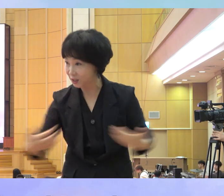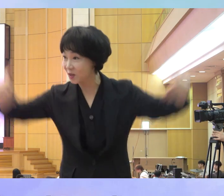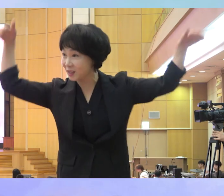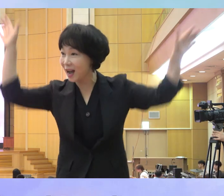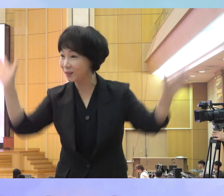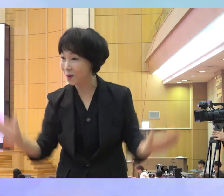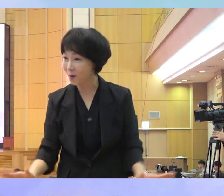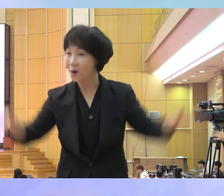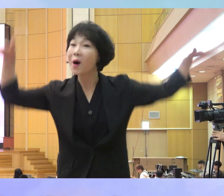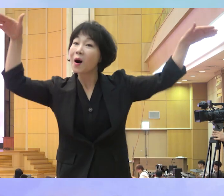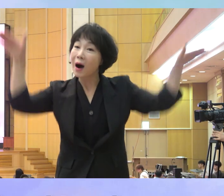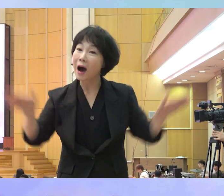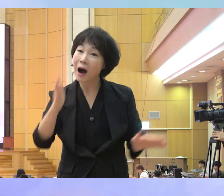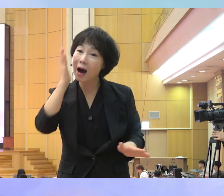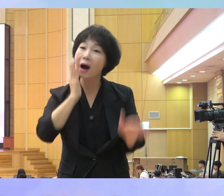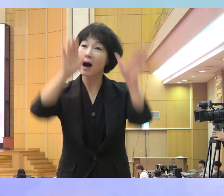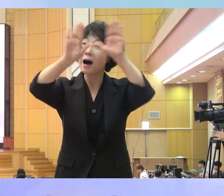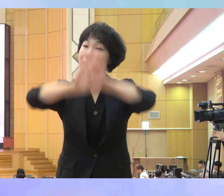생명도 천사도